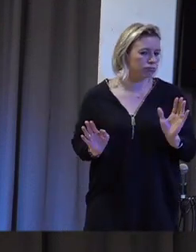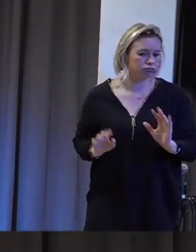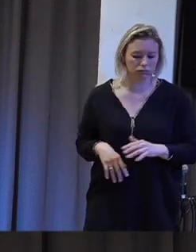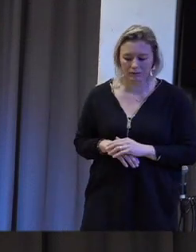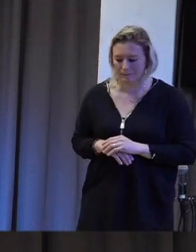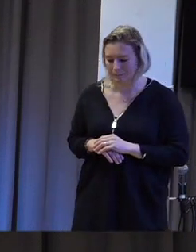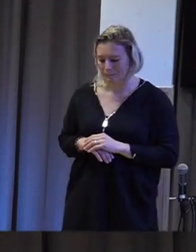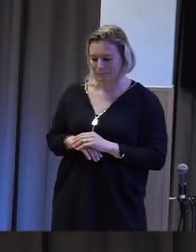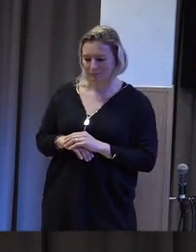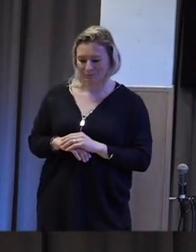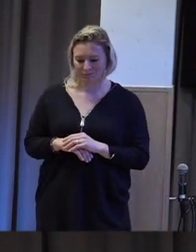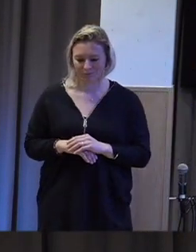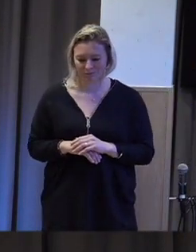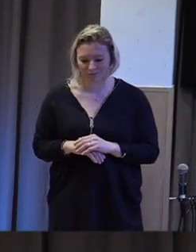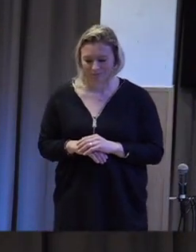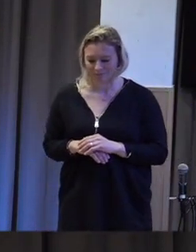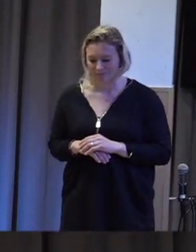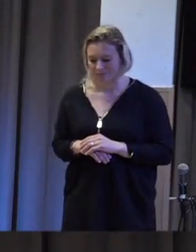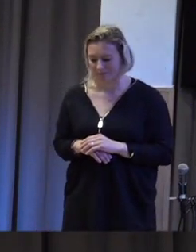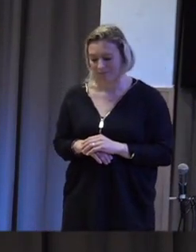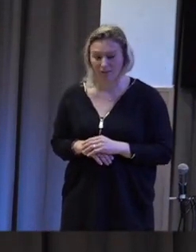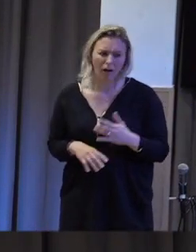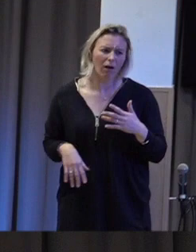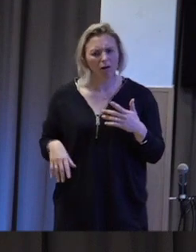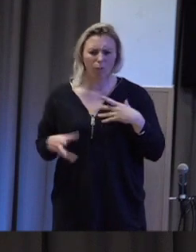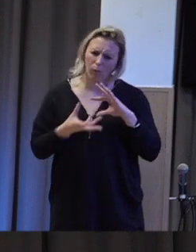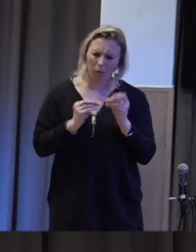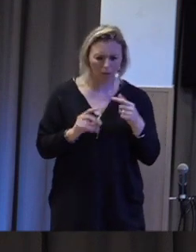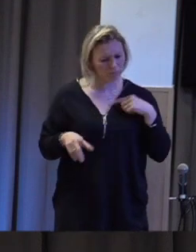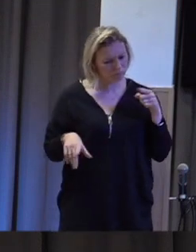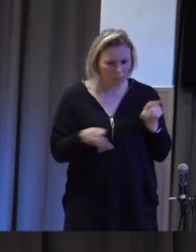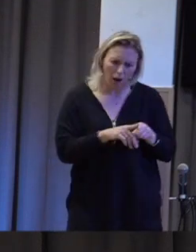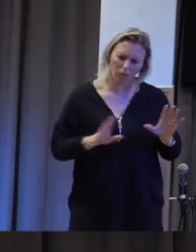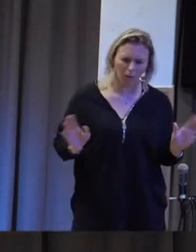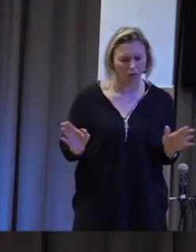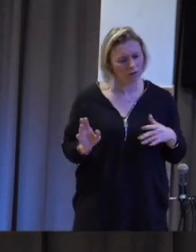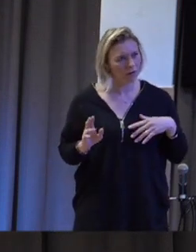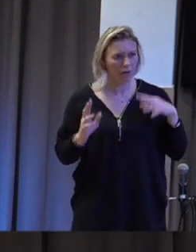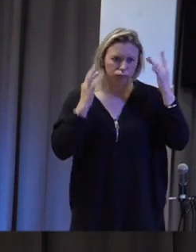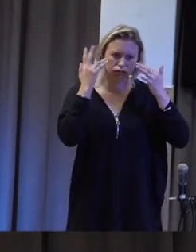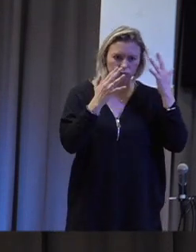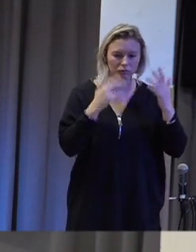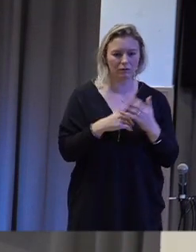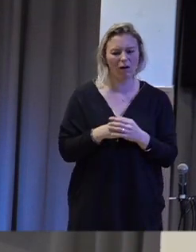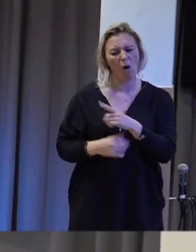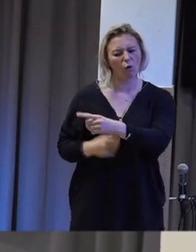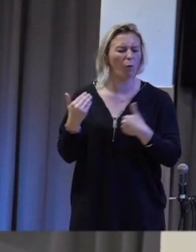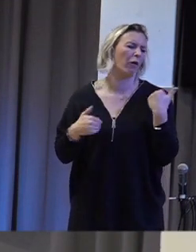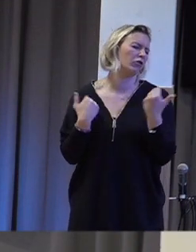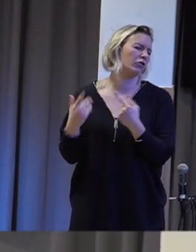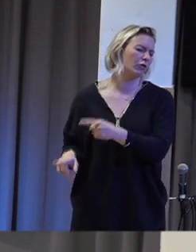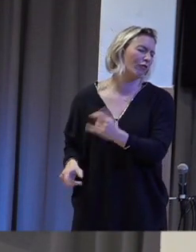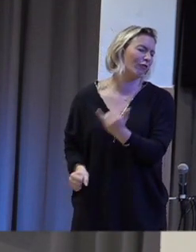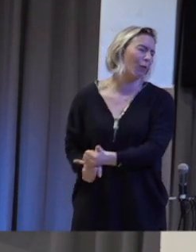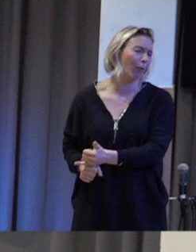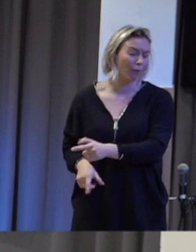Moi aussi, j'ai mes problèmes. Et puis, peut-être, c'est un comédien. Qu'est-ce